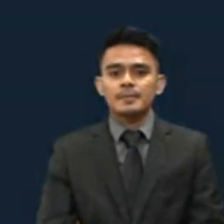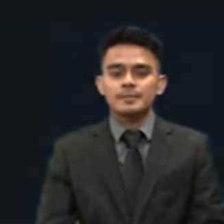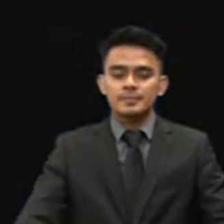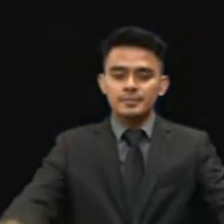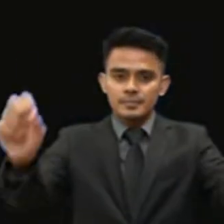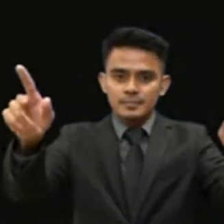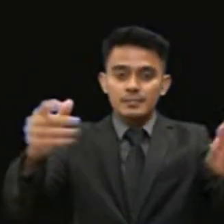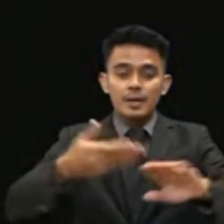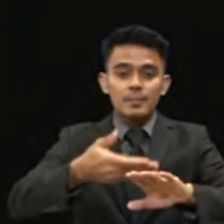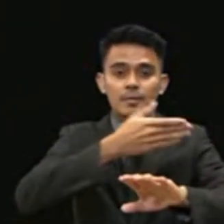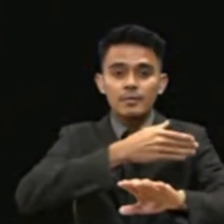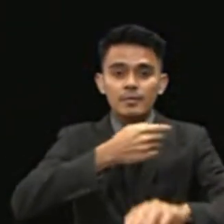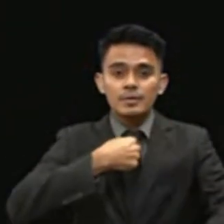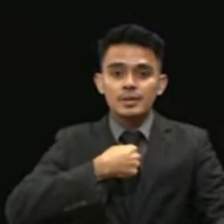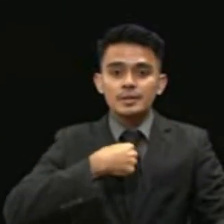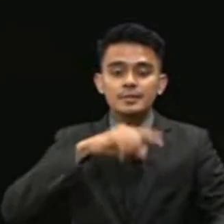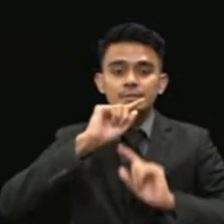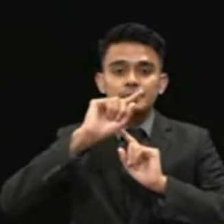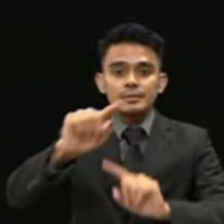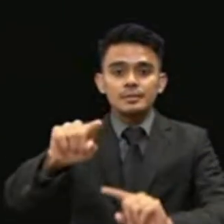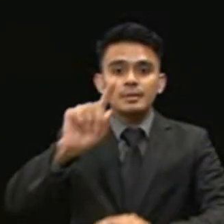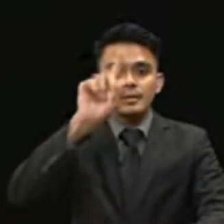Sebelum saya